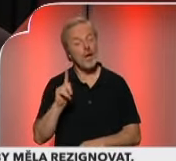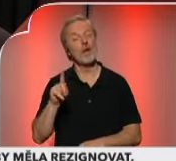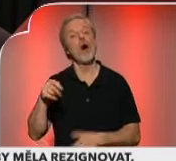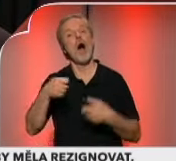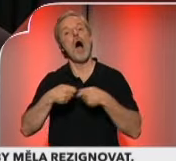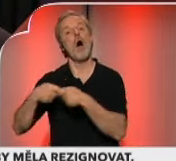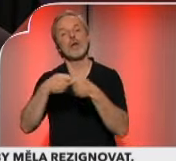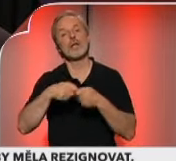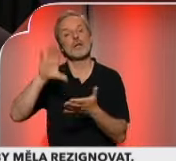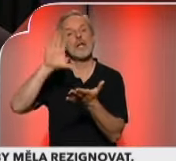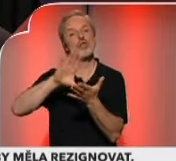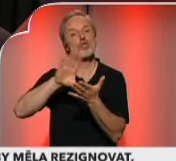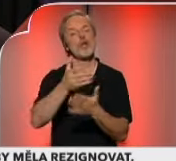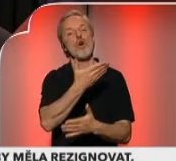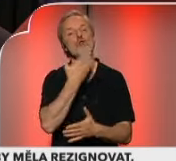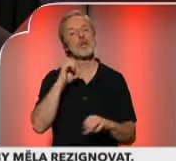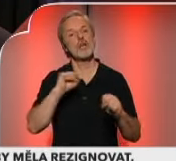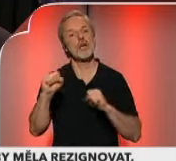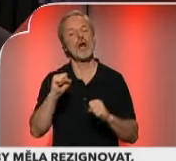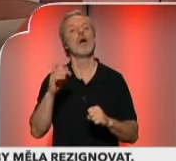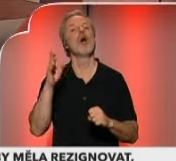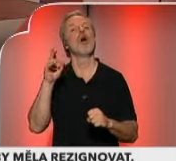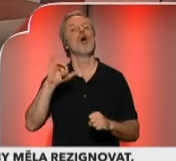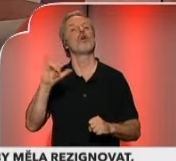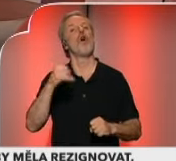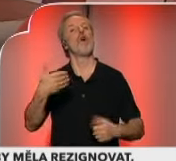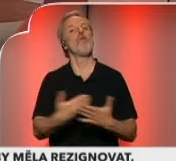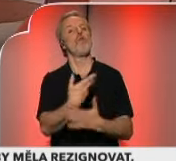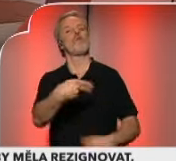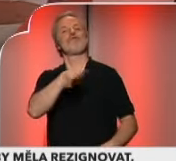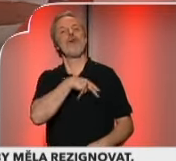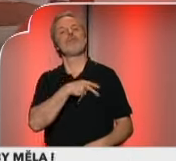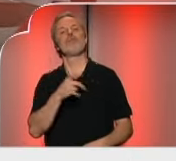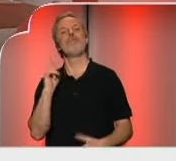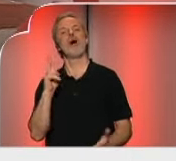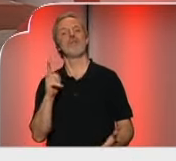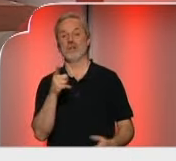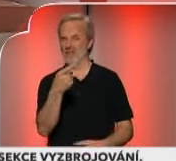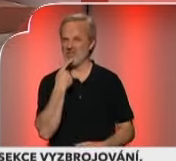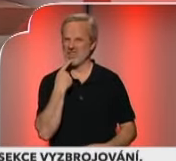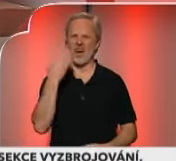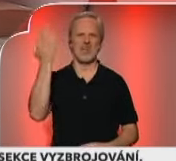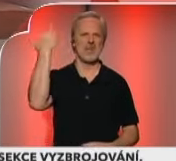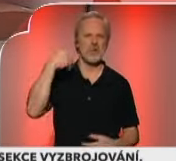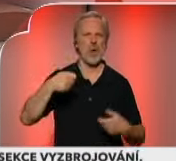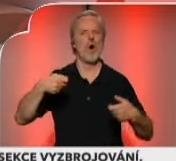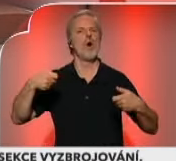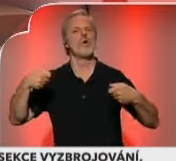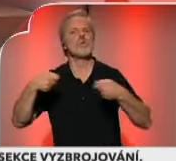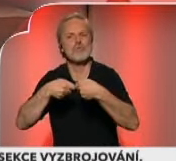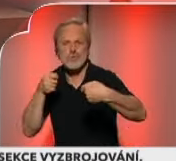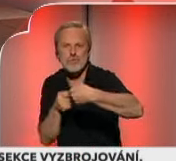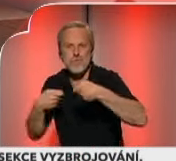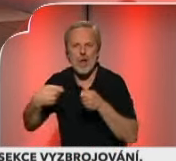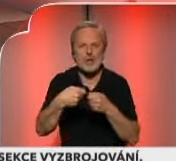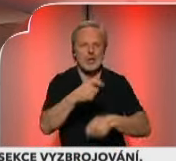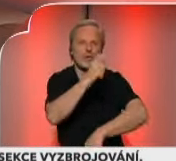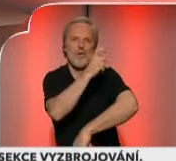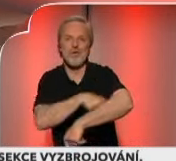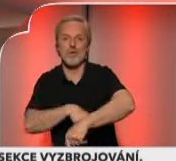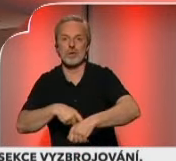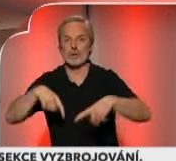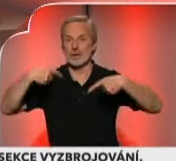měl zosobňovat vy mluvíte o o tom kter jak tam vládlo společenství když to ocituji funkcí strachu